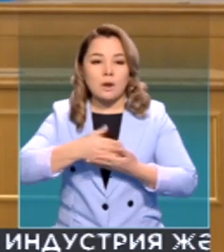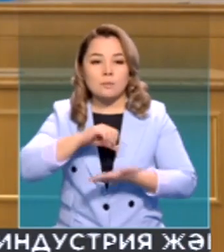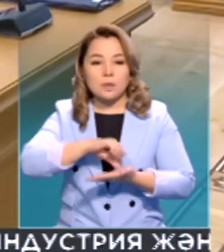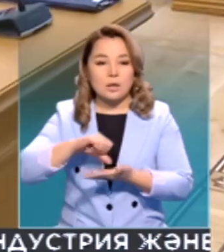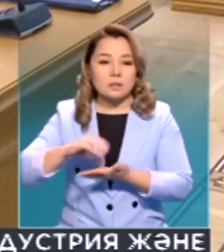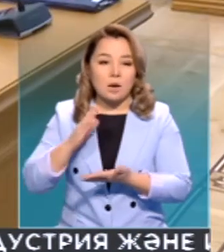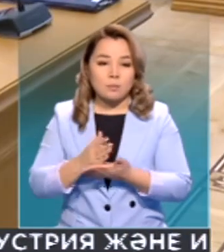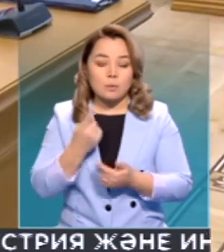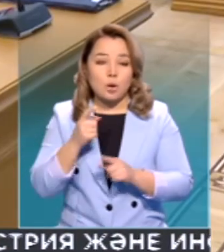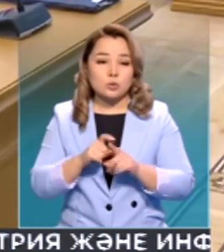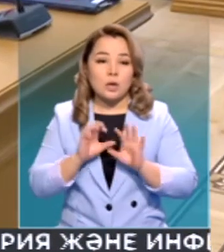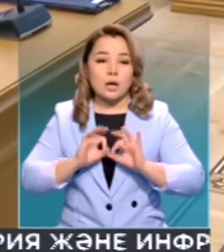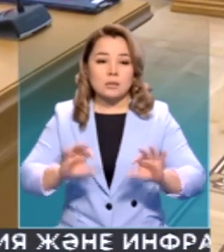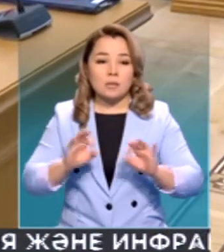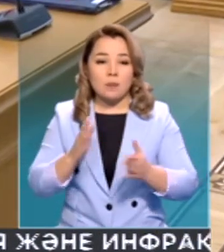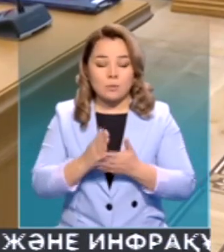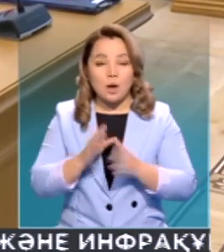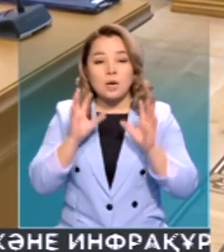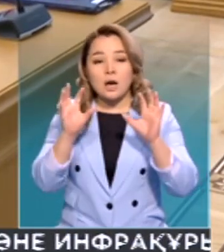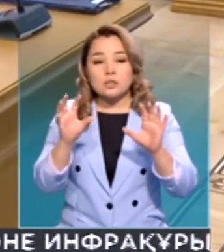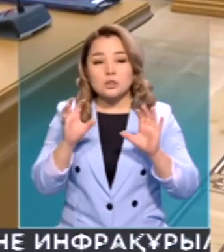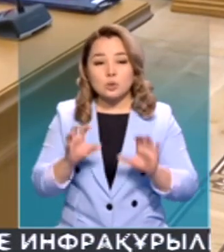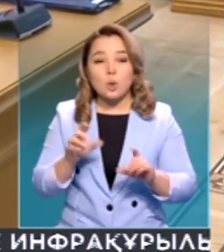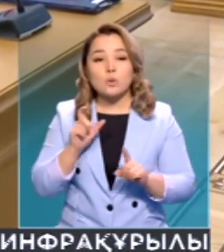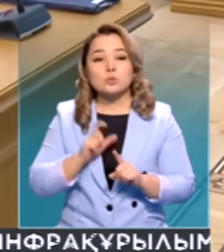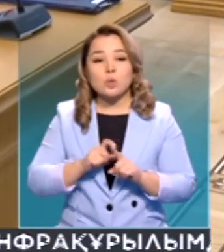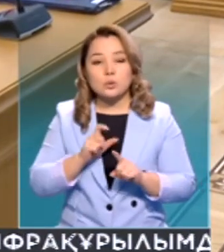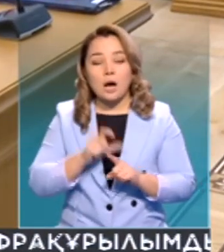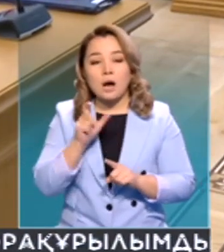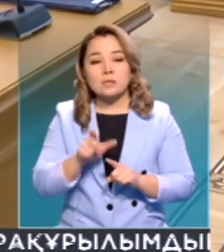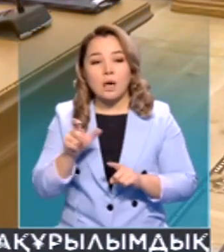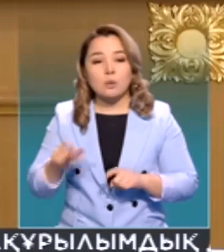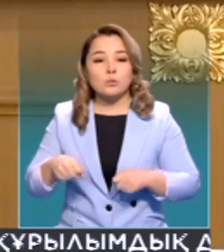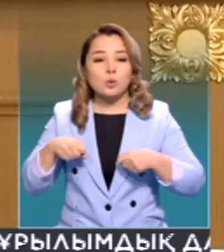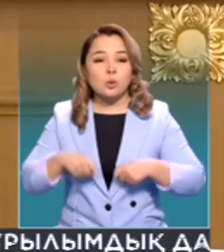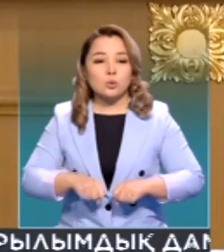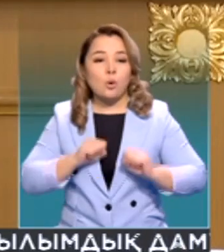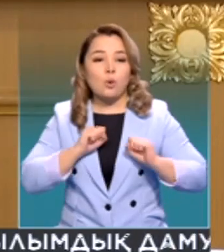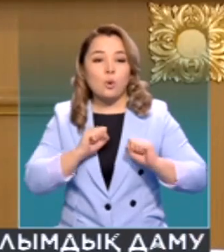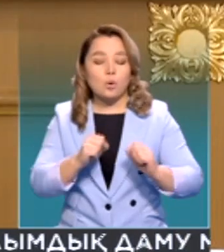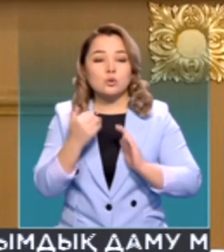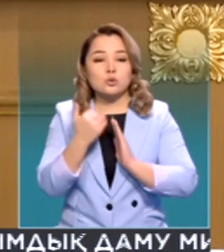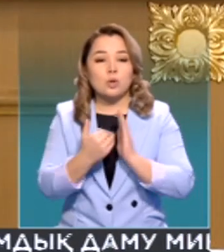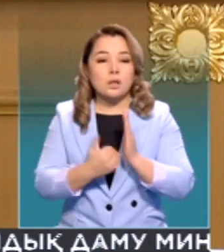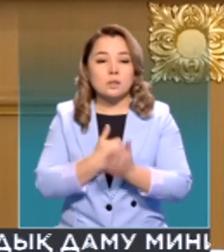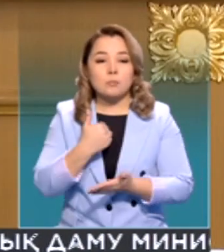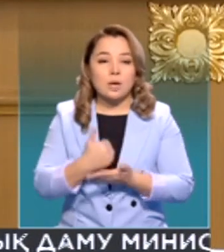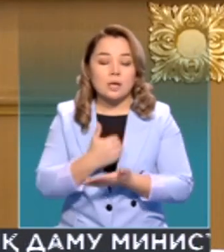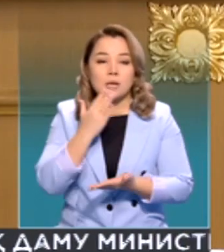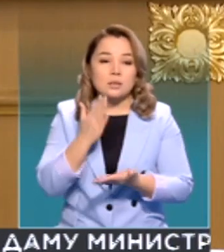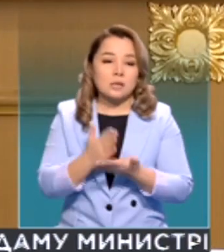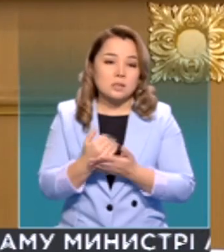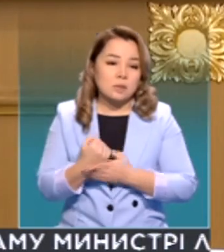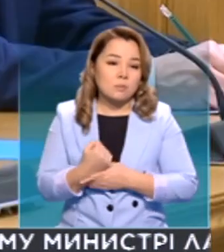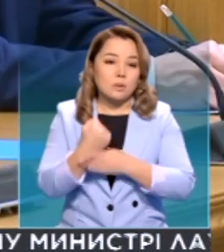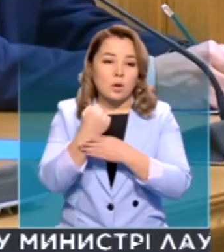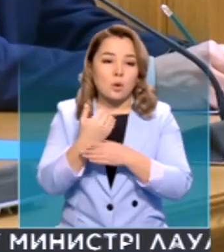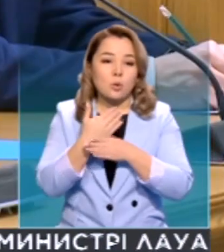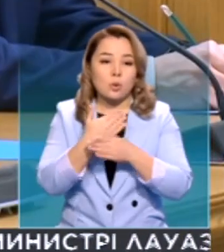Бір сөзбен айтқанда, Конституциялық сот адам құқықтарын қорғау жүйесінің басты тірегіне